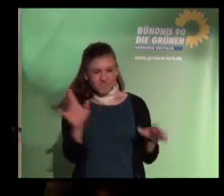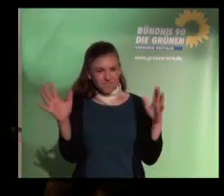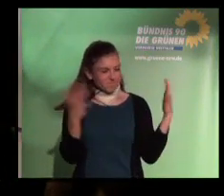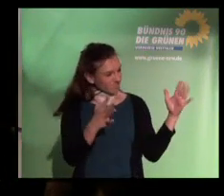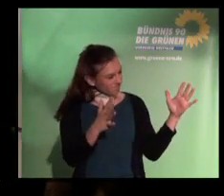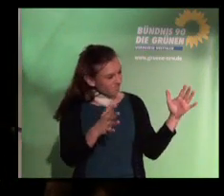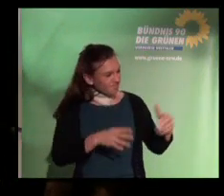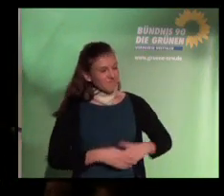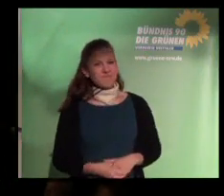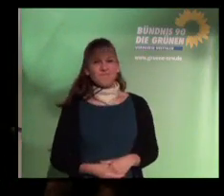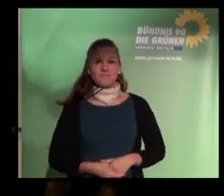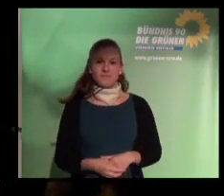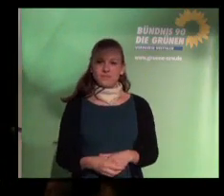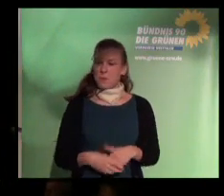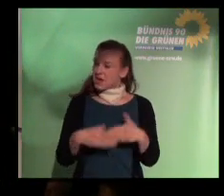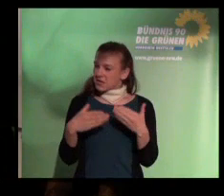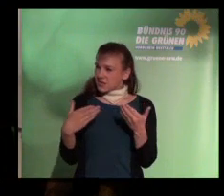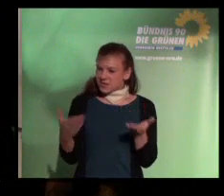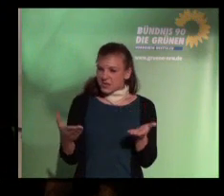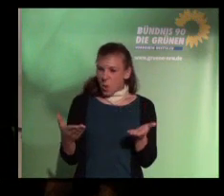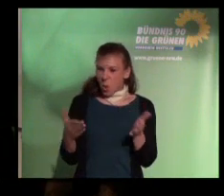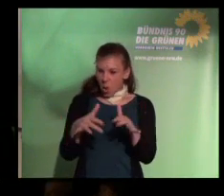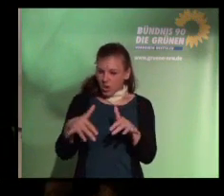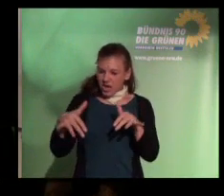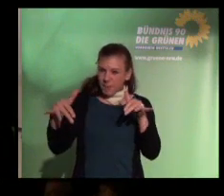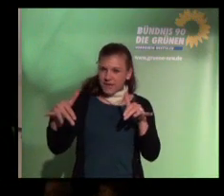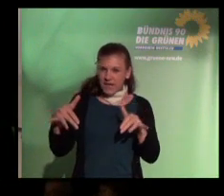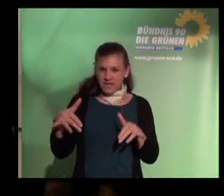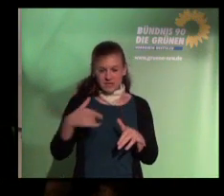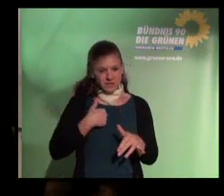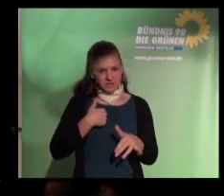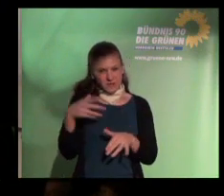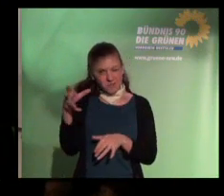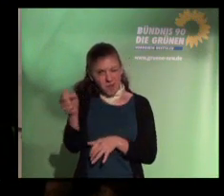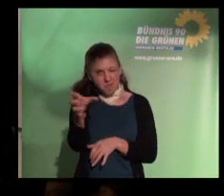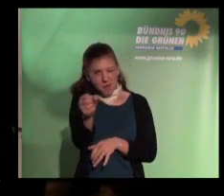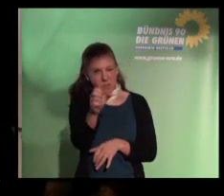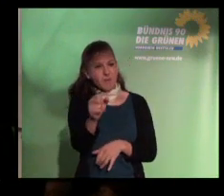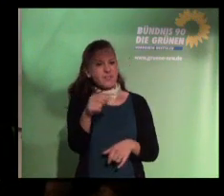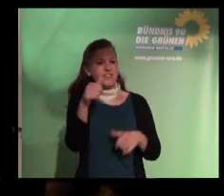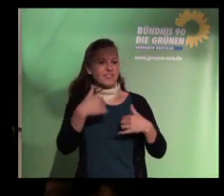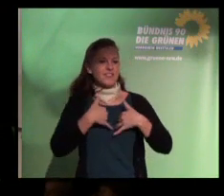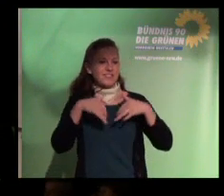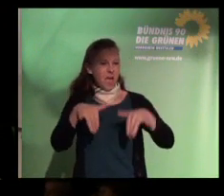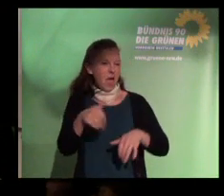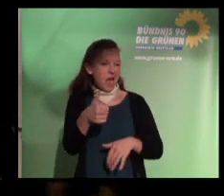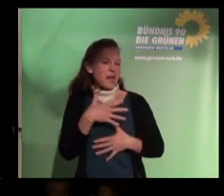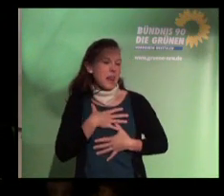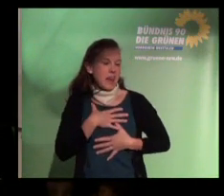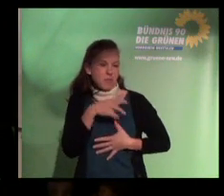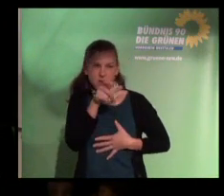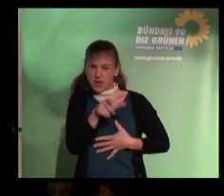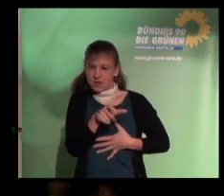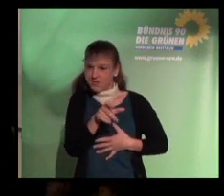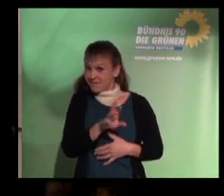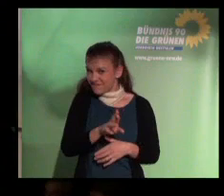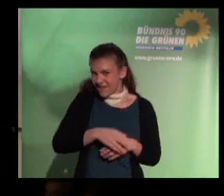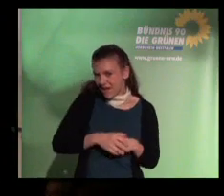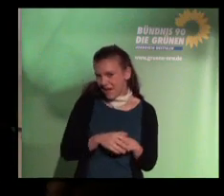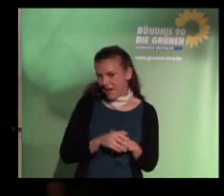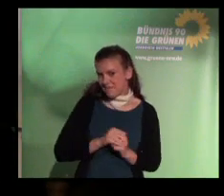So, wenn ich schon das ganze Kabinett mir vornehme, dann habe ich auch einen Liebling im Kabinett. Wer ist das